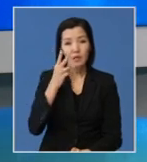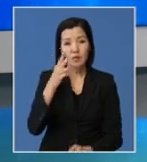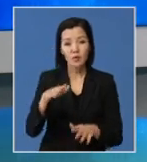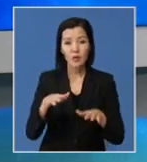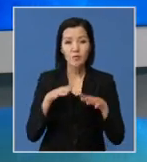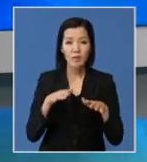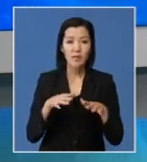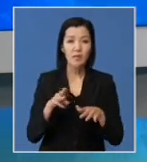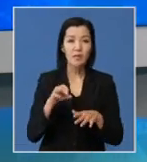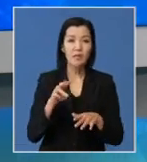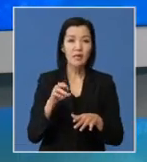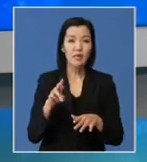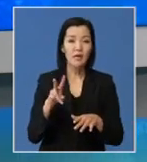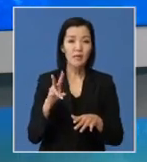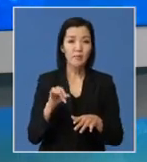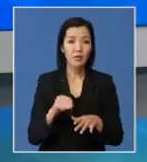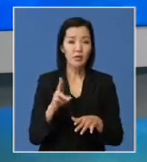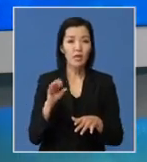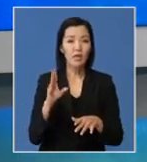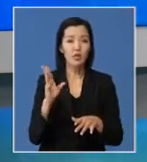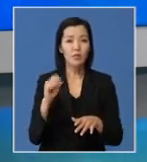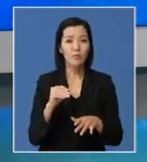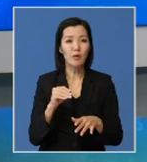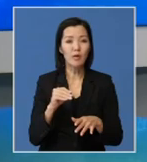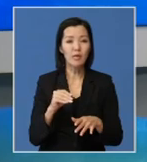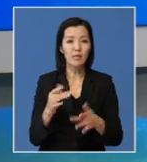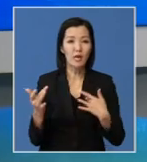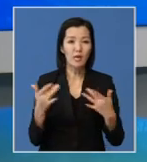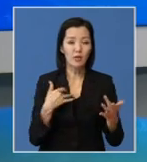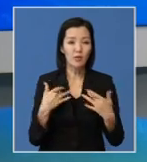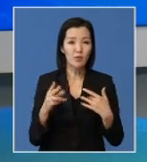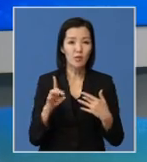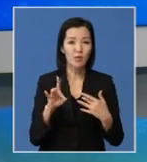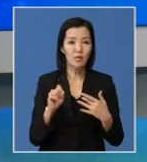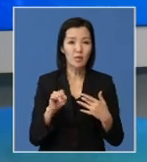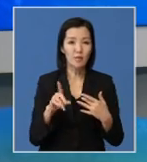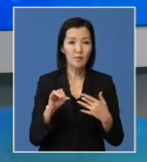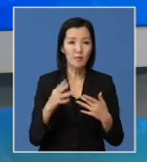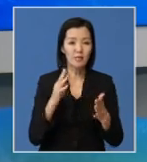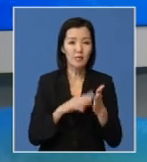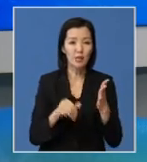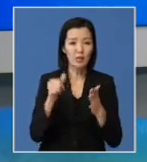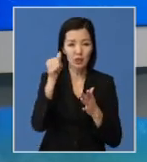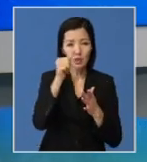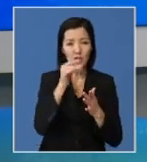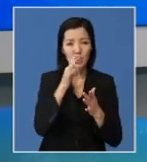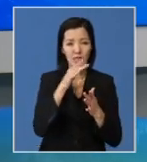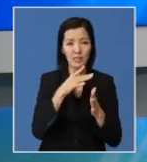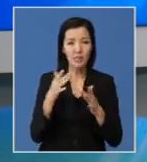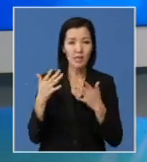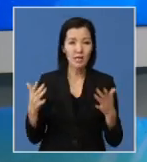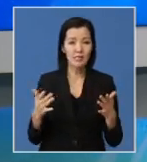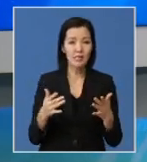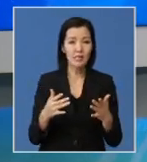Қазақ көрерменіне тақиялы періште Қажымұқан бейнелері арқылы танымал Әлімғазы Райымбеков биыл 80-нен асты. Кино өнерінде қайталанбас